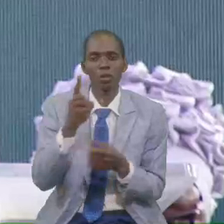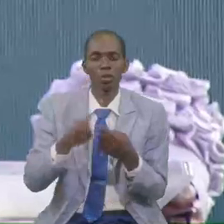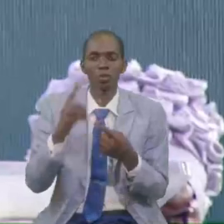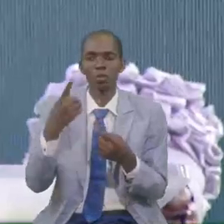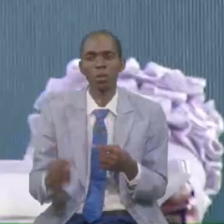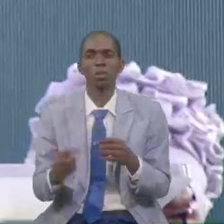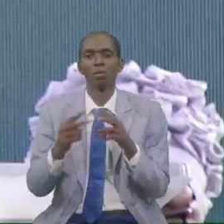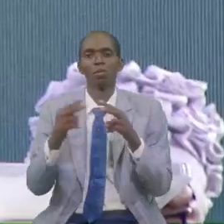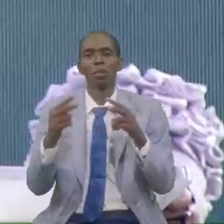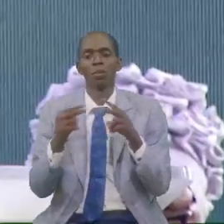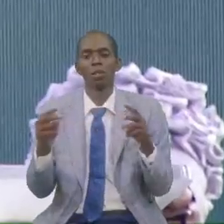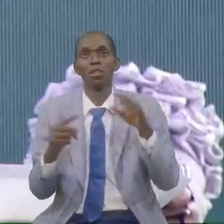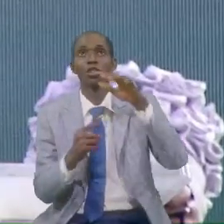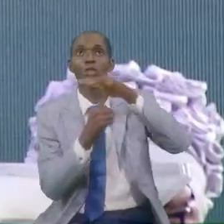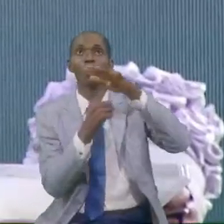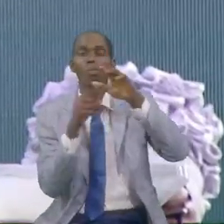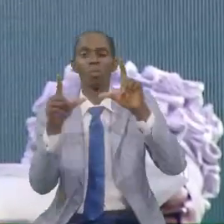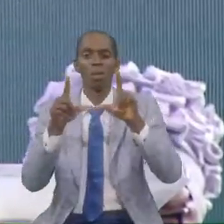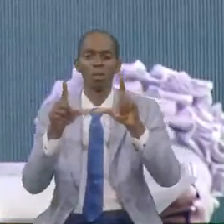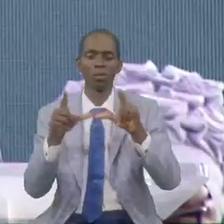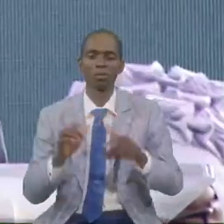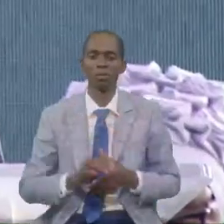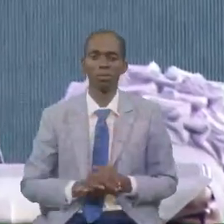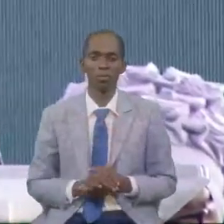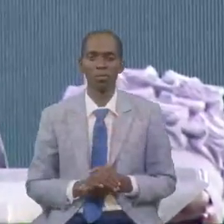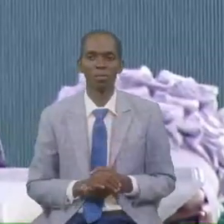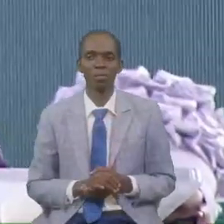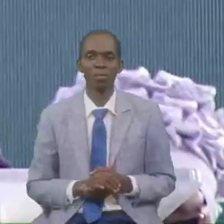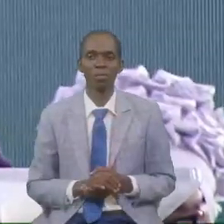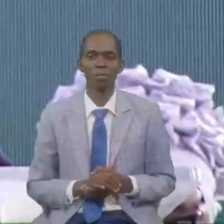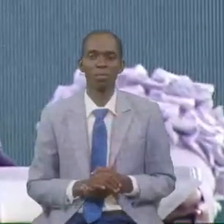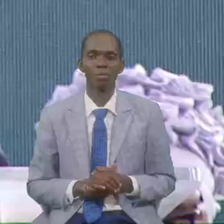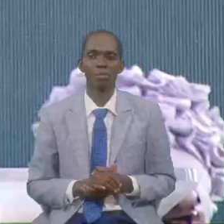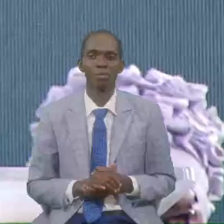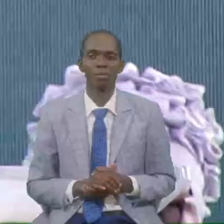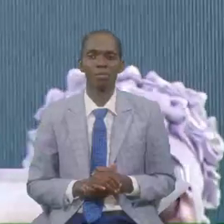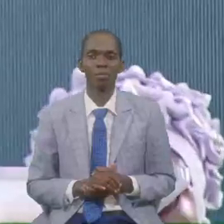C'est le courage là qui t'amène au sommet des héros.